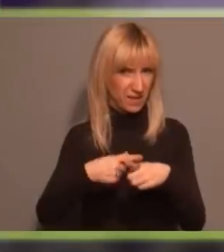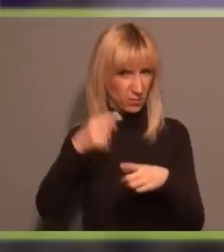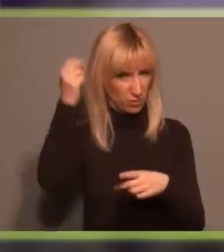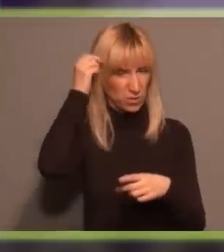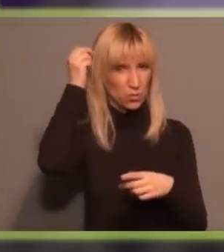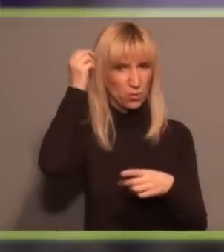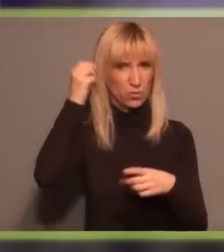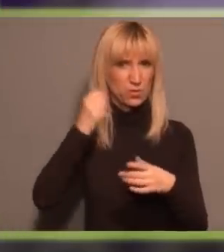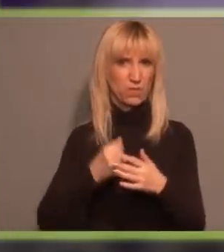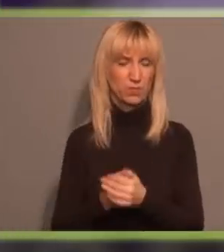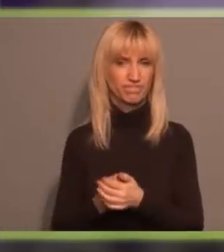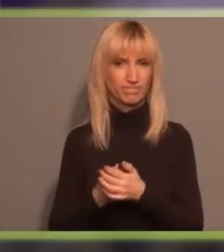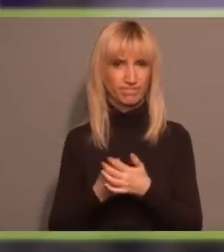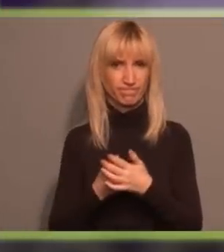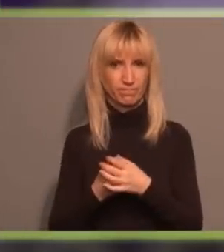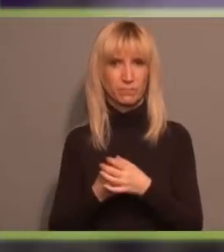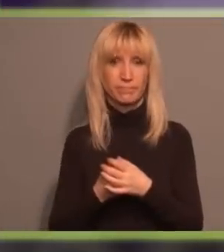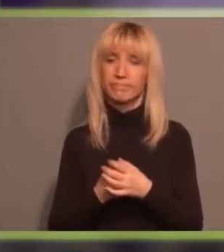Atini iskustvo.